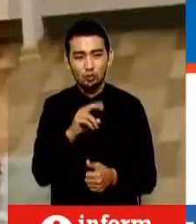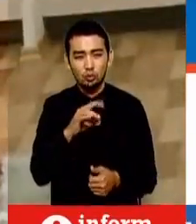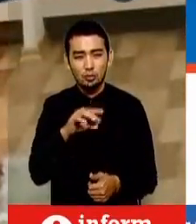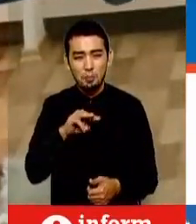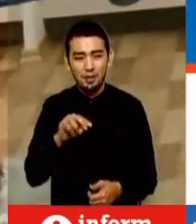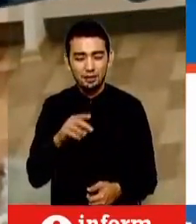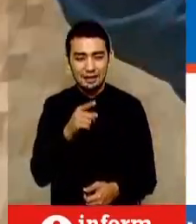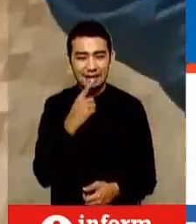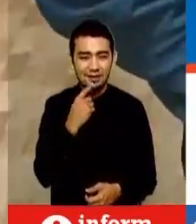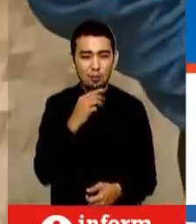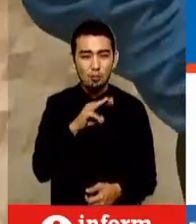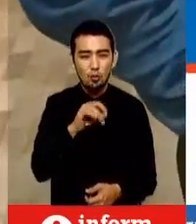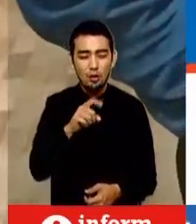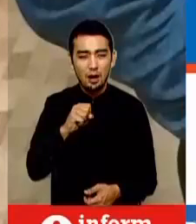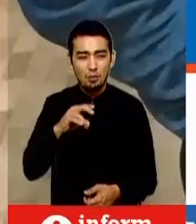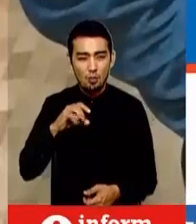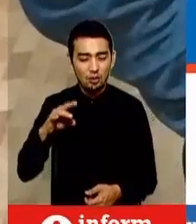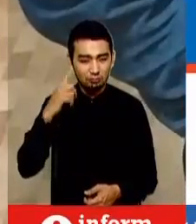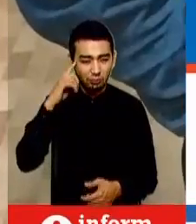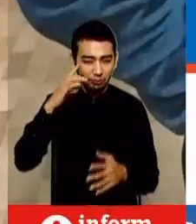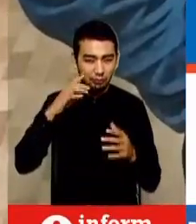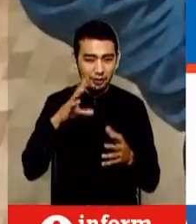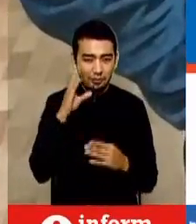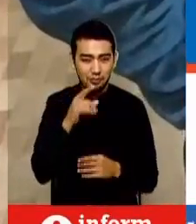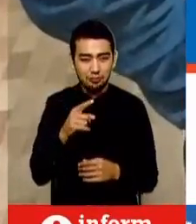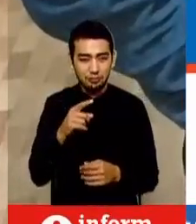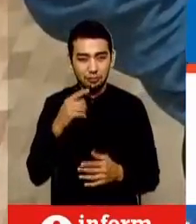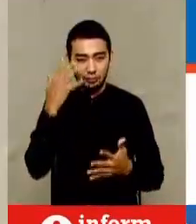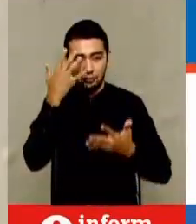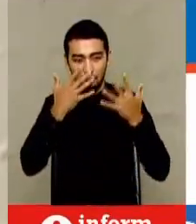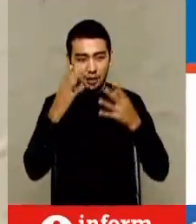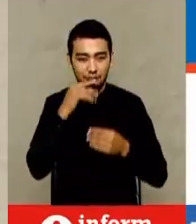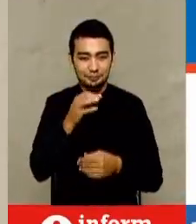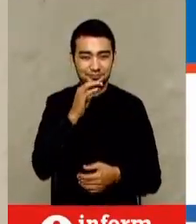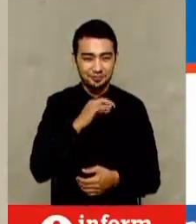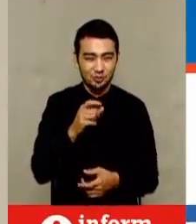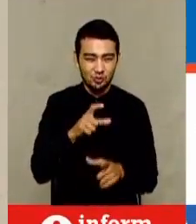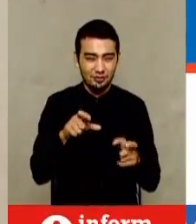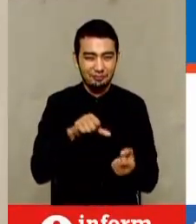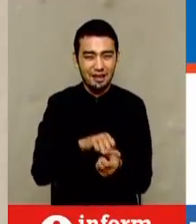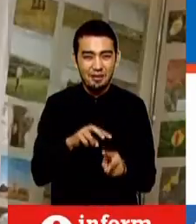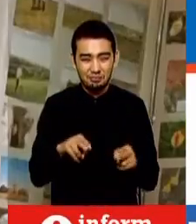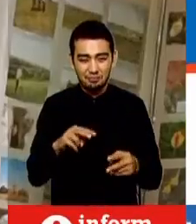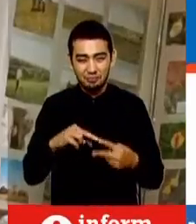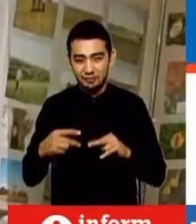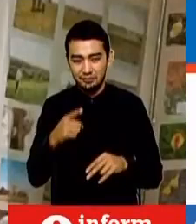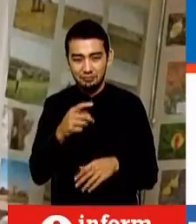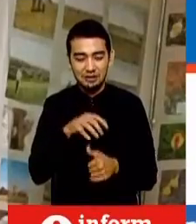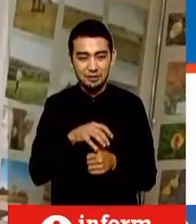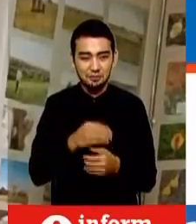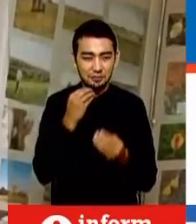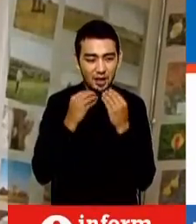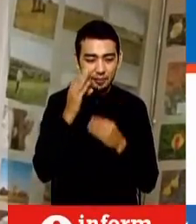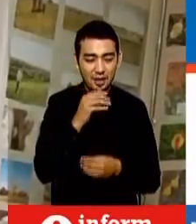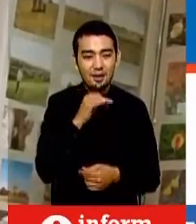Мухомор красный содержит психоактивное вещество, которое вызывает галлюцинации. В этом году в Костанайской области грибной бум. В случае